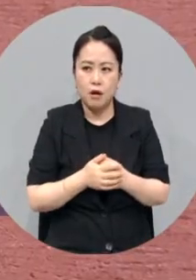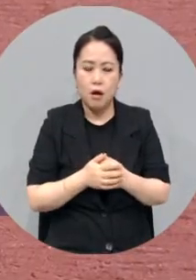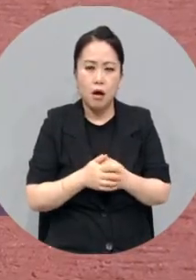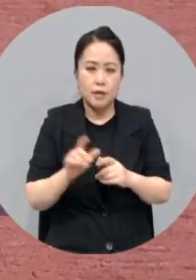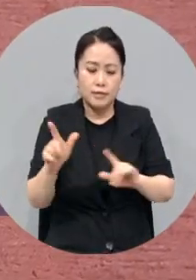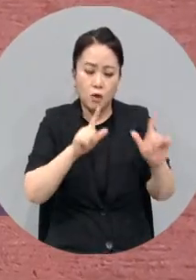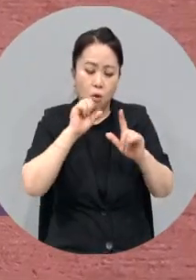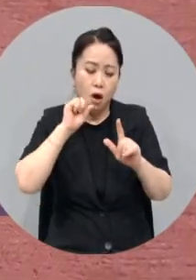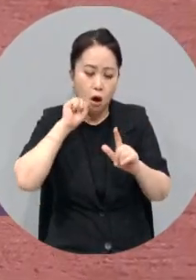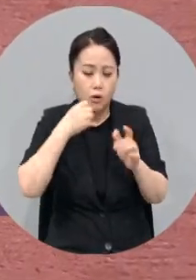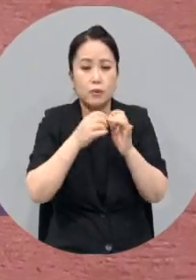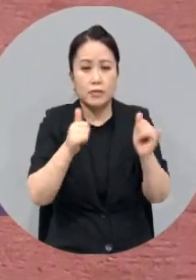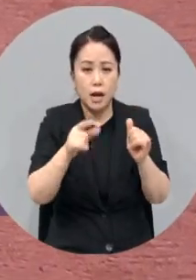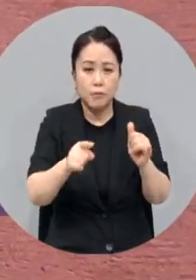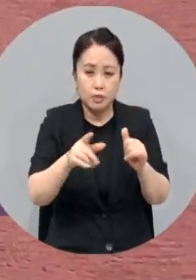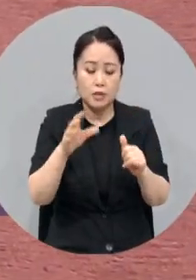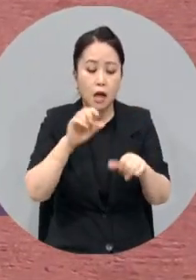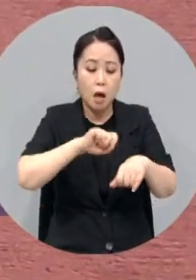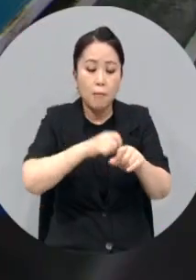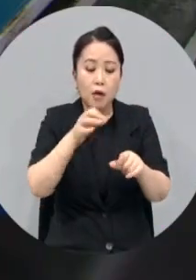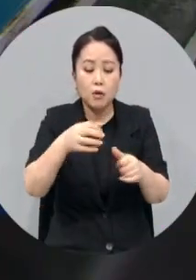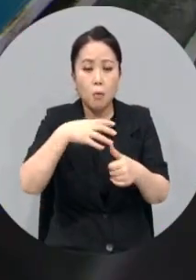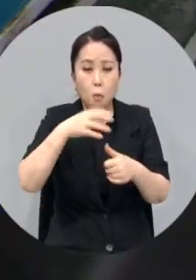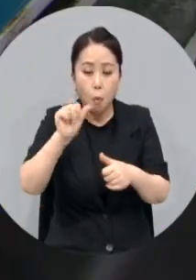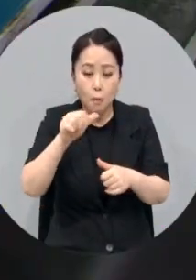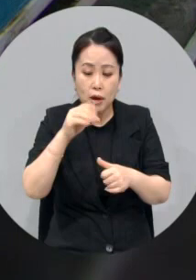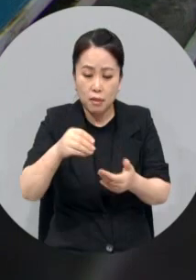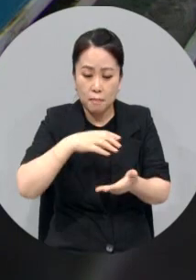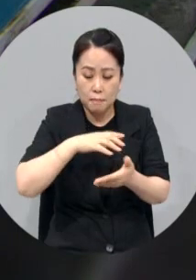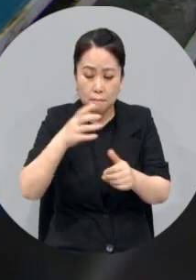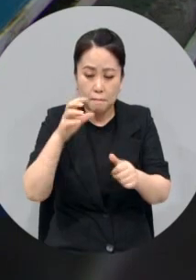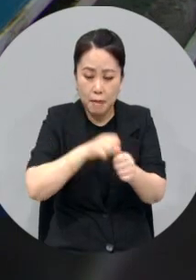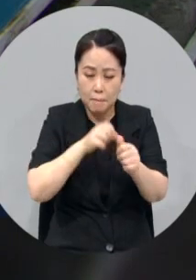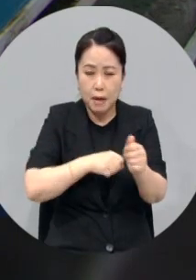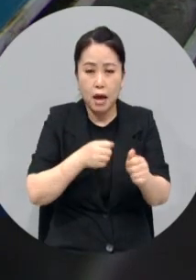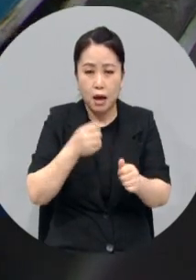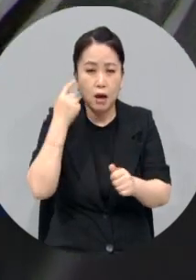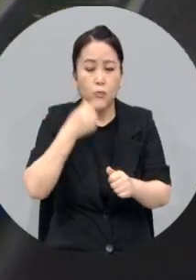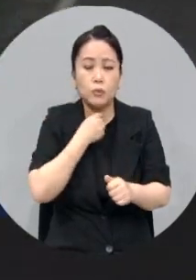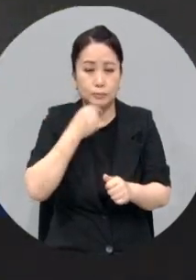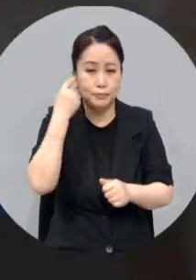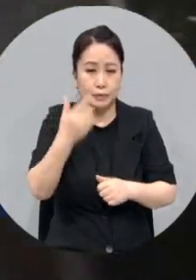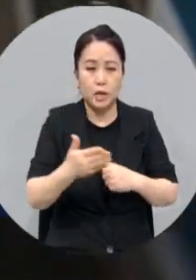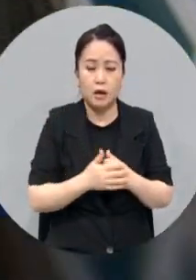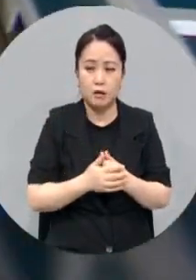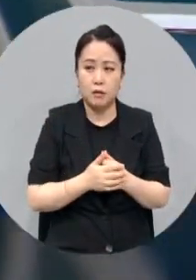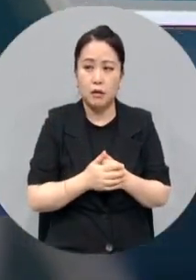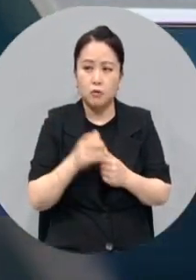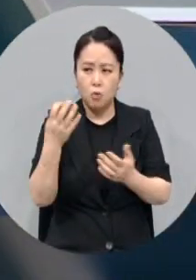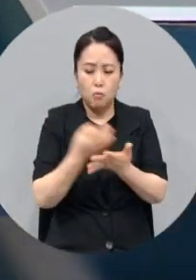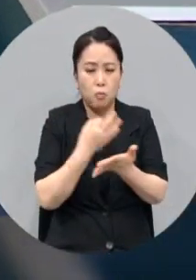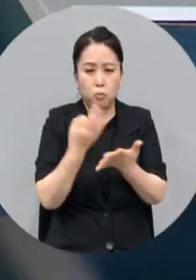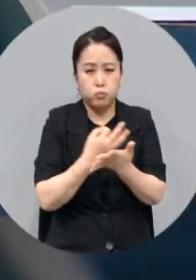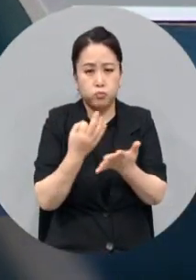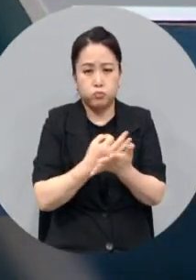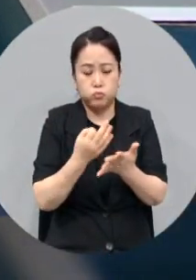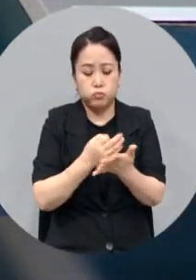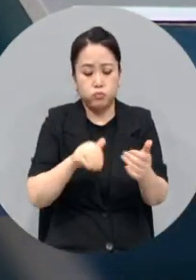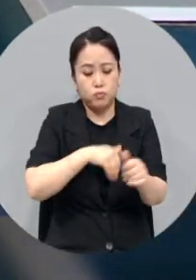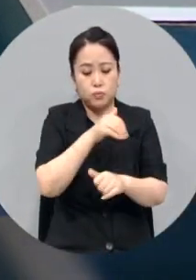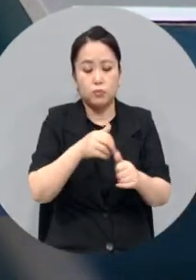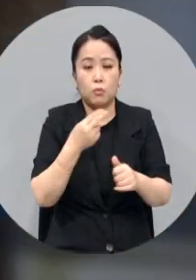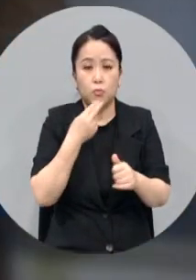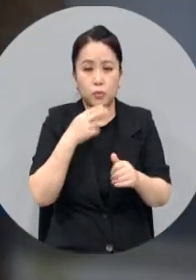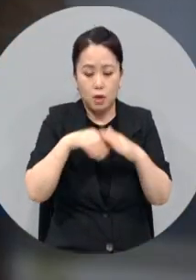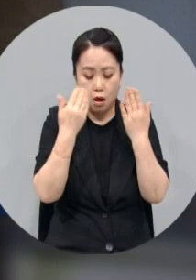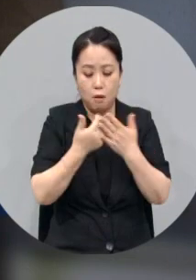되겠나? 장사가 더 강하게 쓰지. 볼 수 있는 그 환경도 안 되고 이제 그냥 전체적으로 그냥